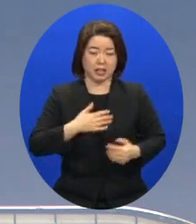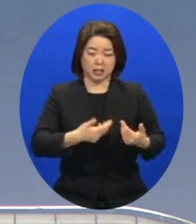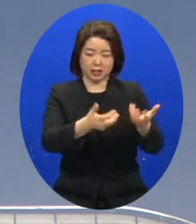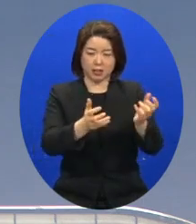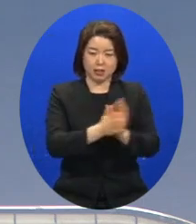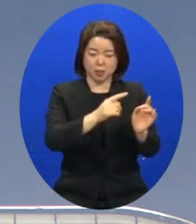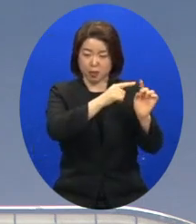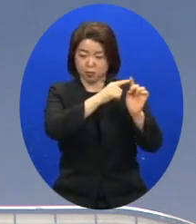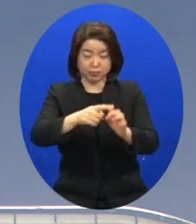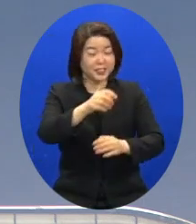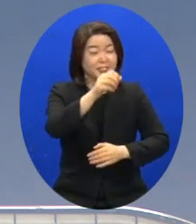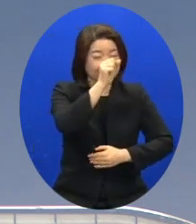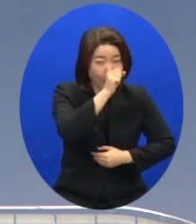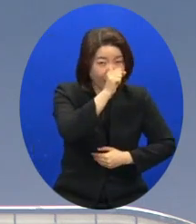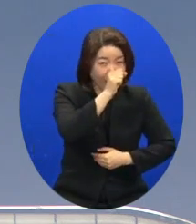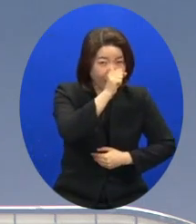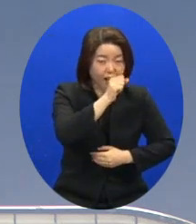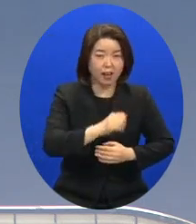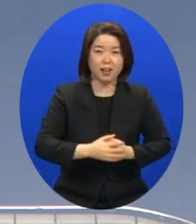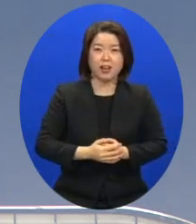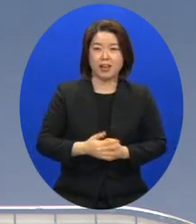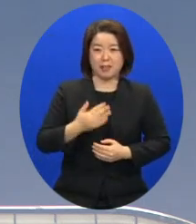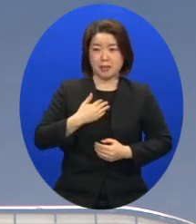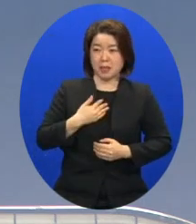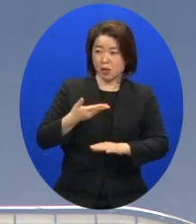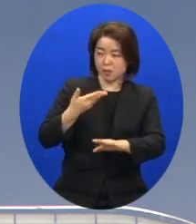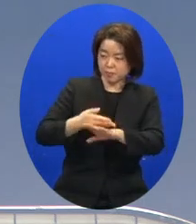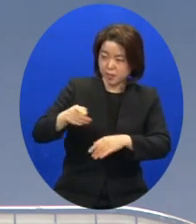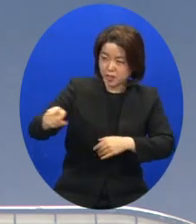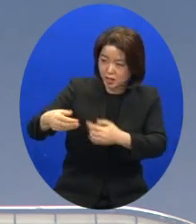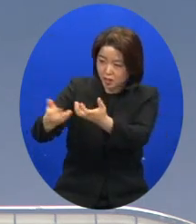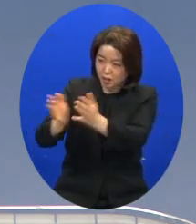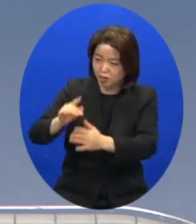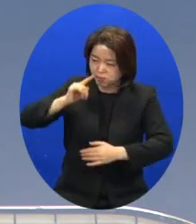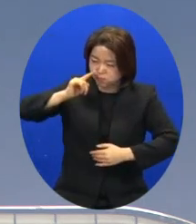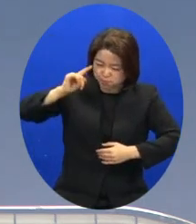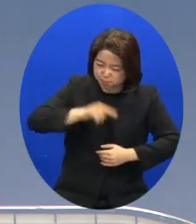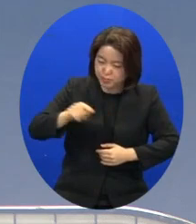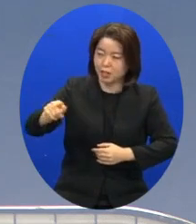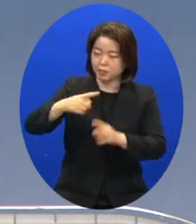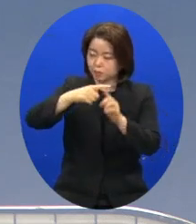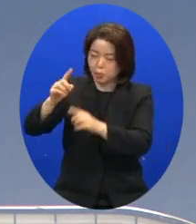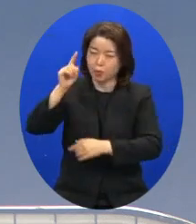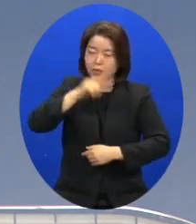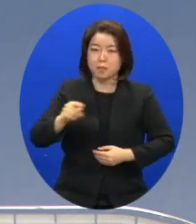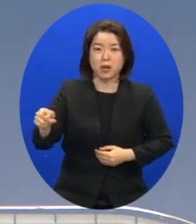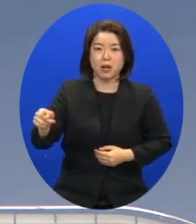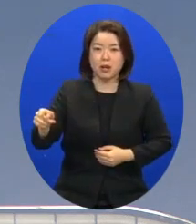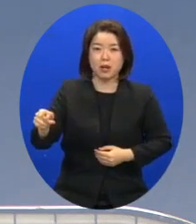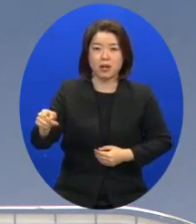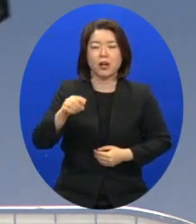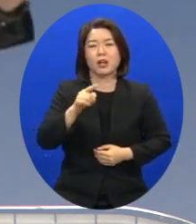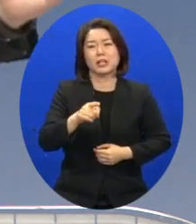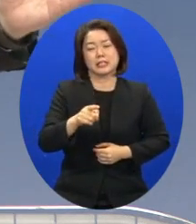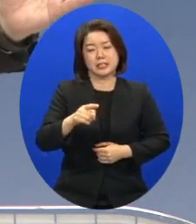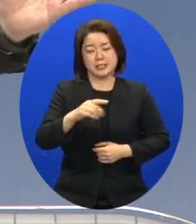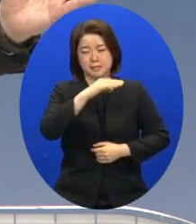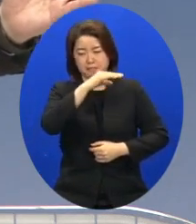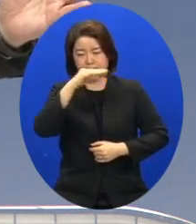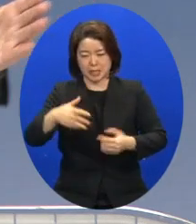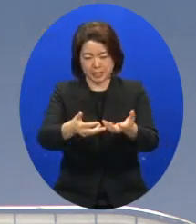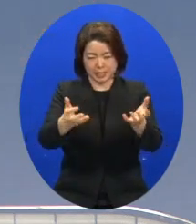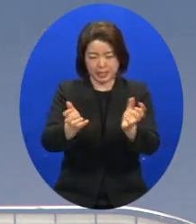무조건 조업 좋아보입니다 나하고 다른 편은 무조건 나쁩니다 이건 벌써 정도를 넘어선